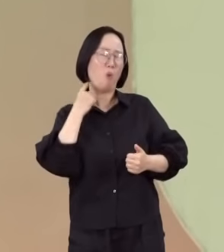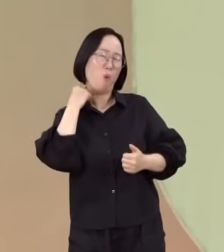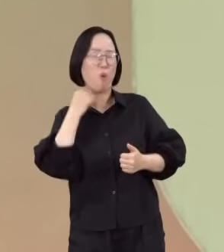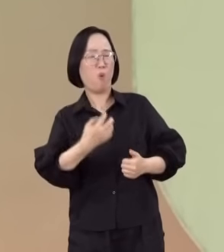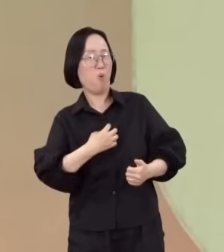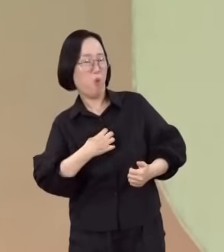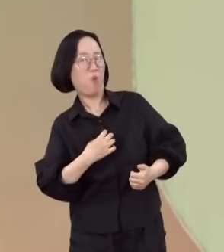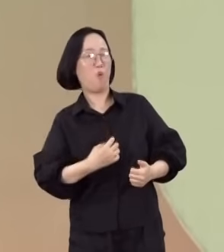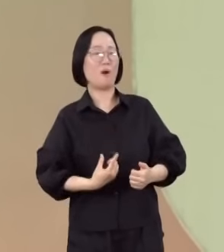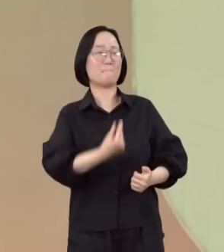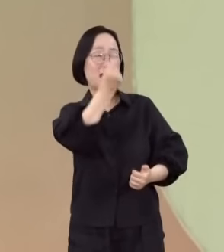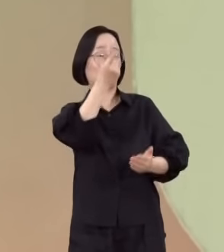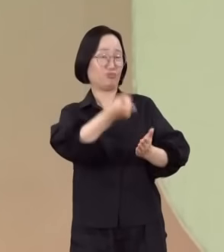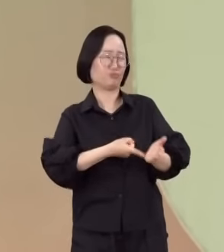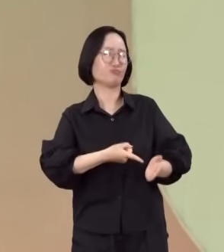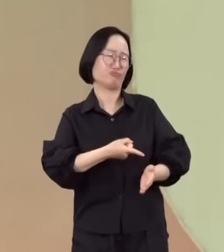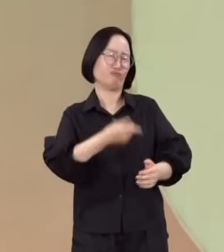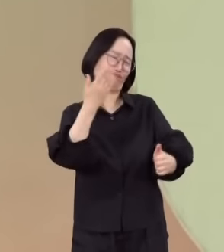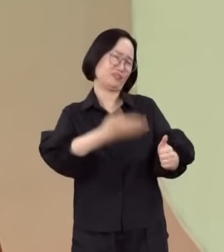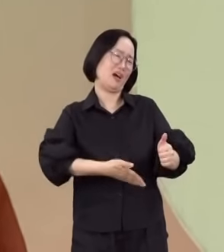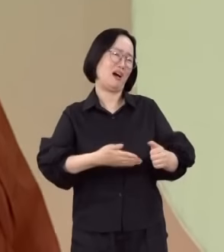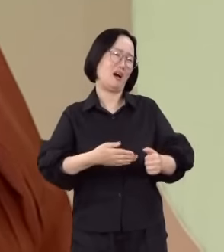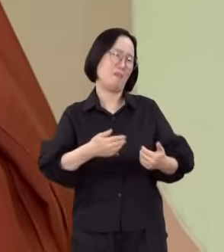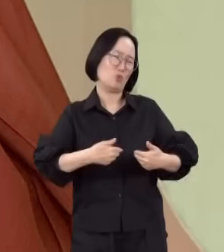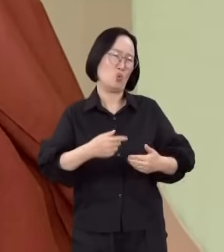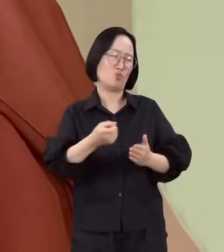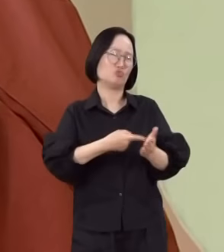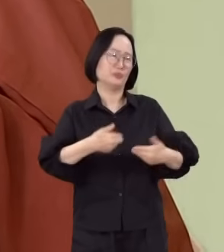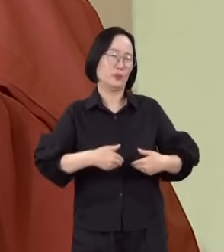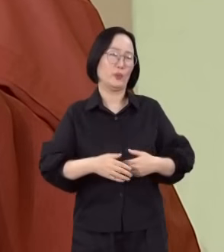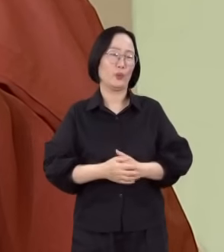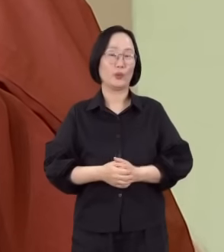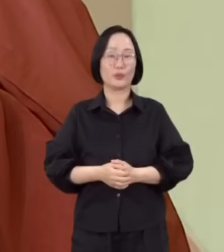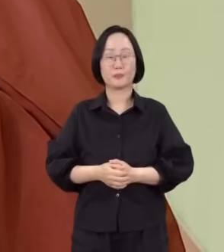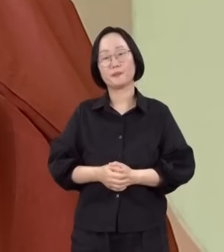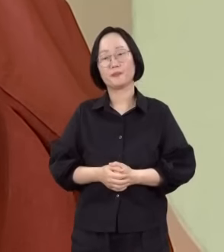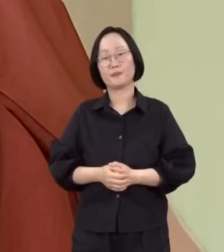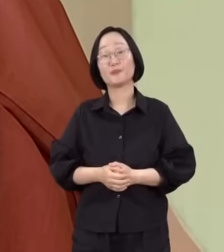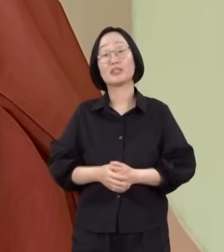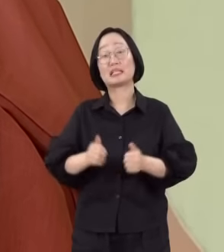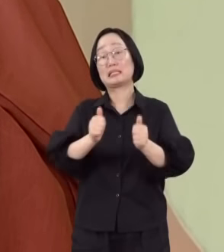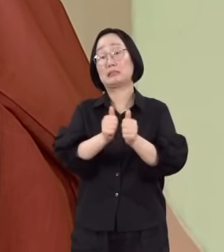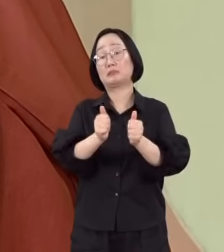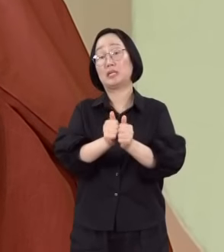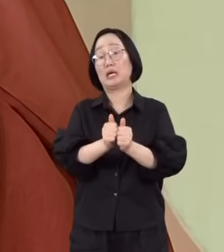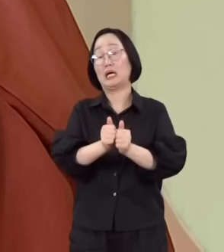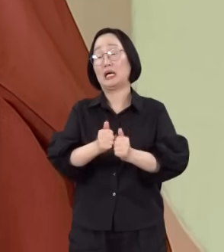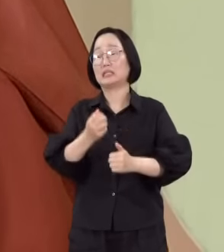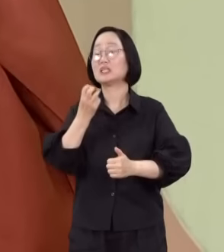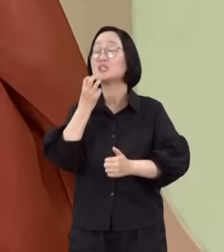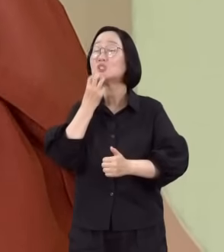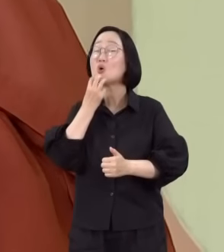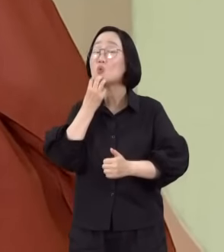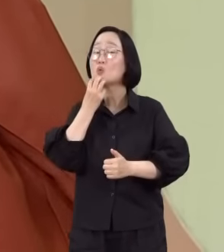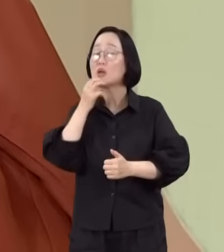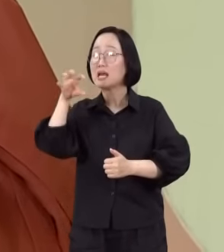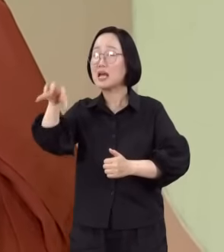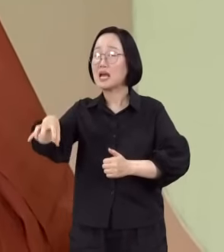빨리 수술합니다 그래서 이제 서울에 있는 병원에 이제 수술